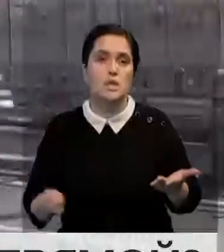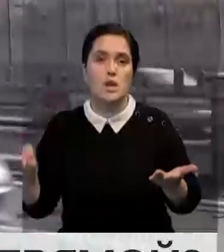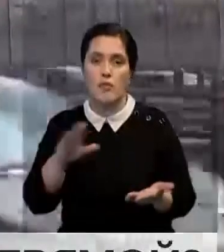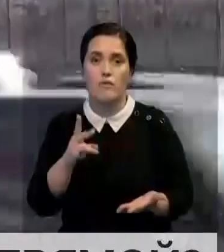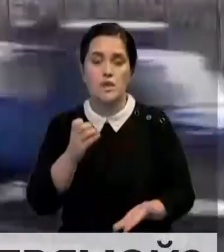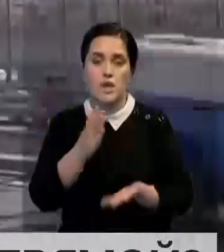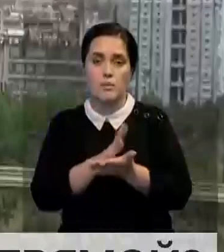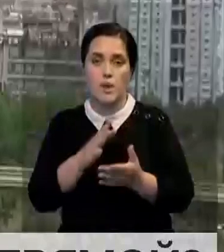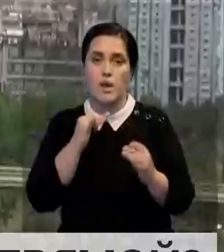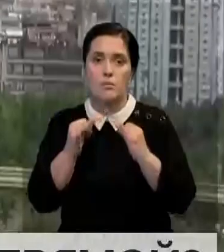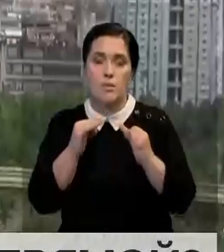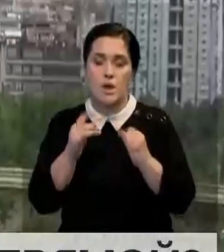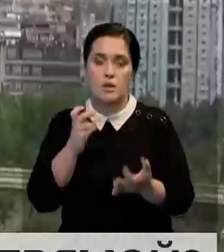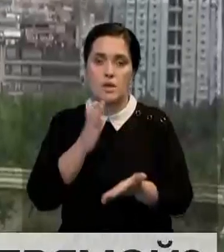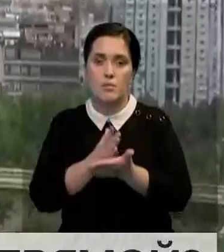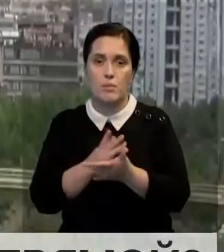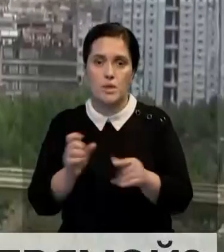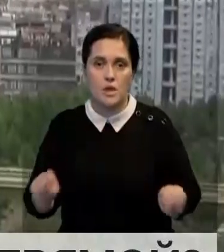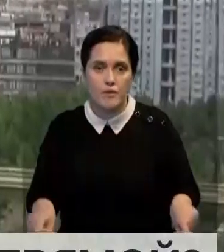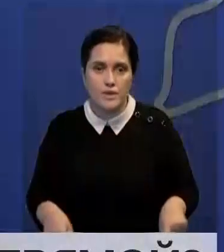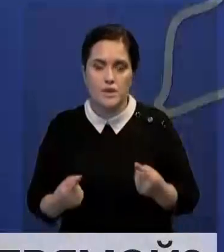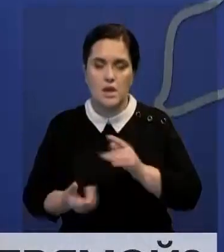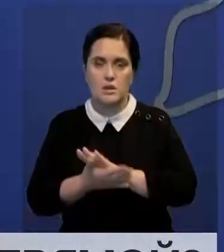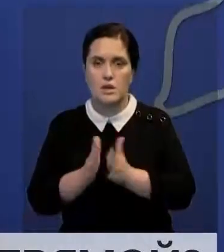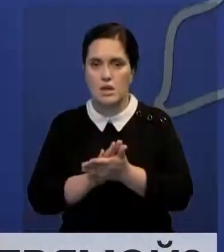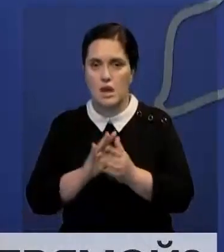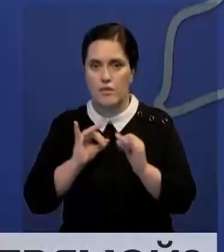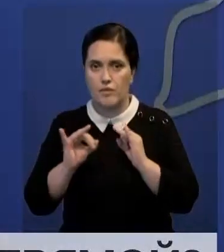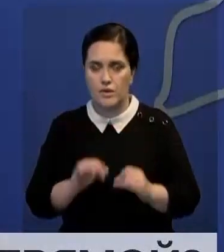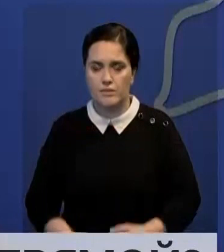непрямых переговоров, направленных на восстановление договора.